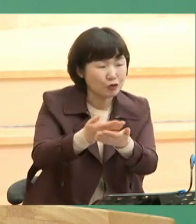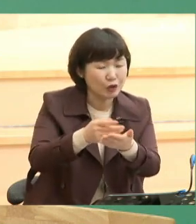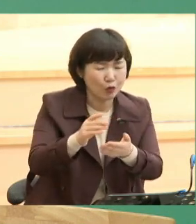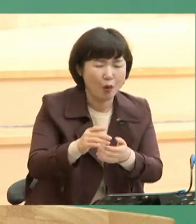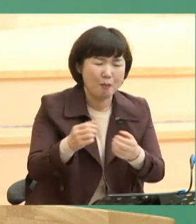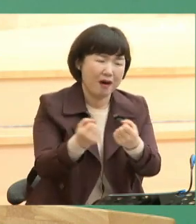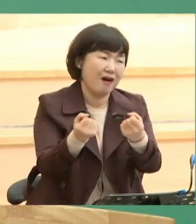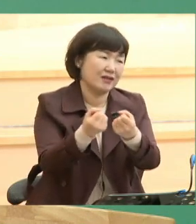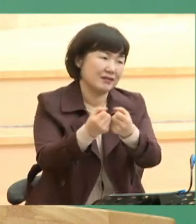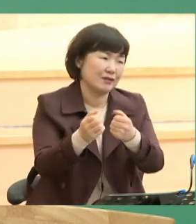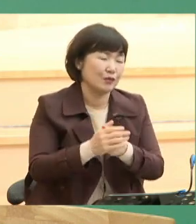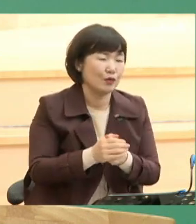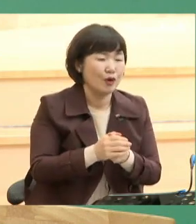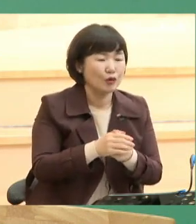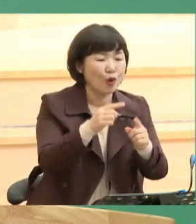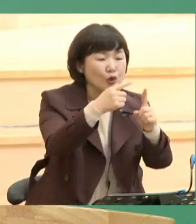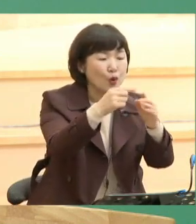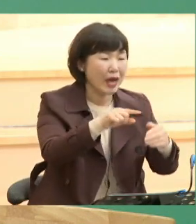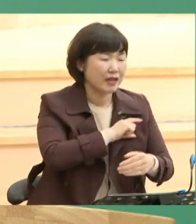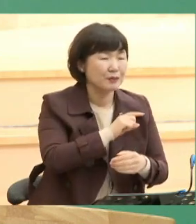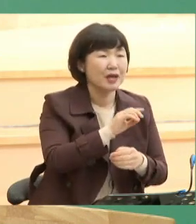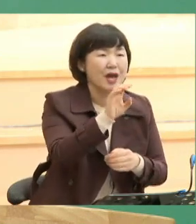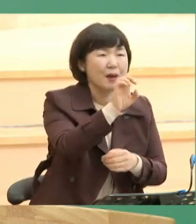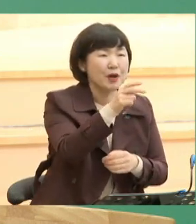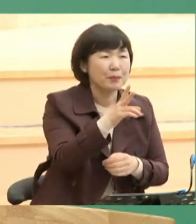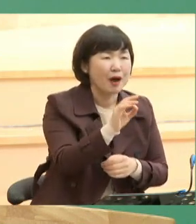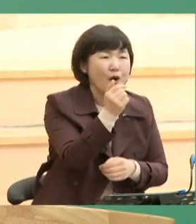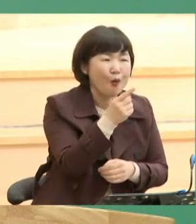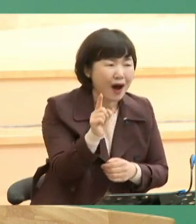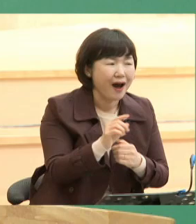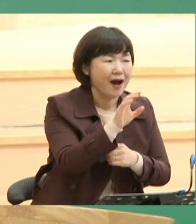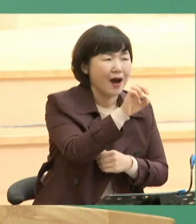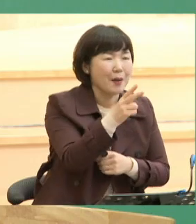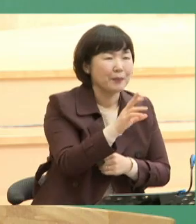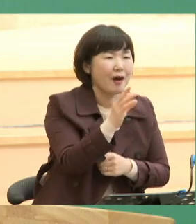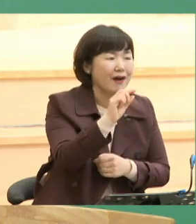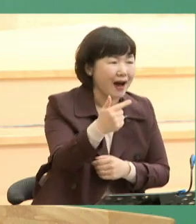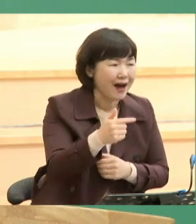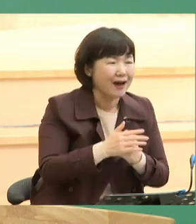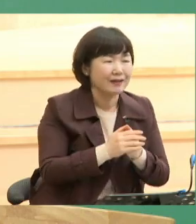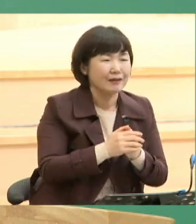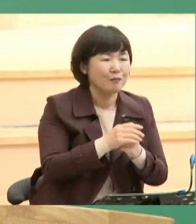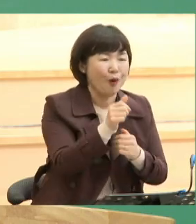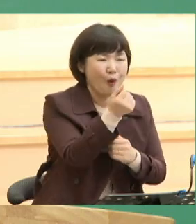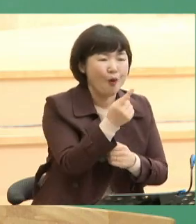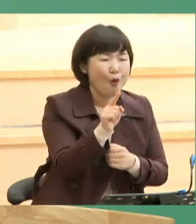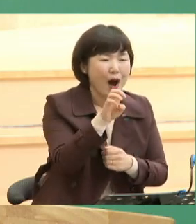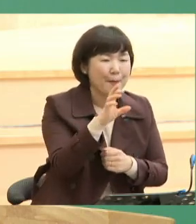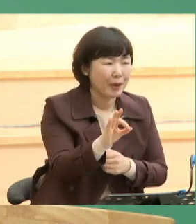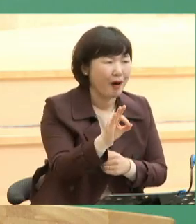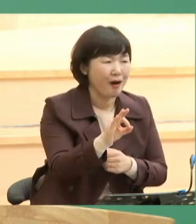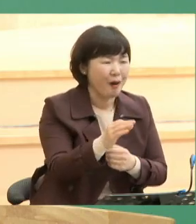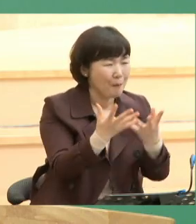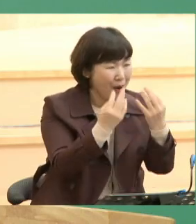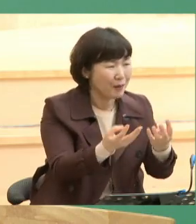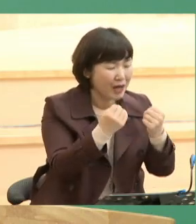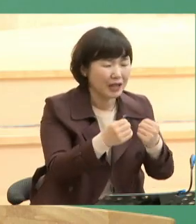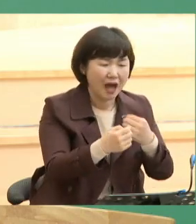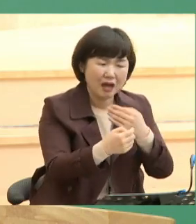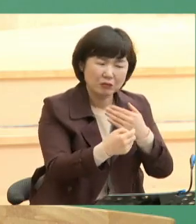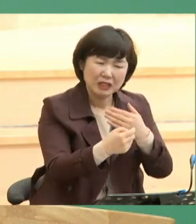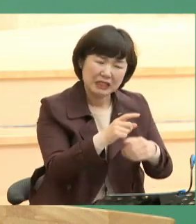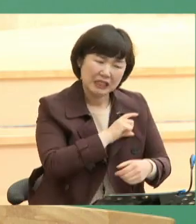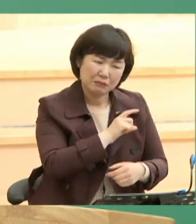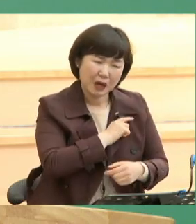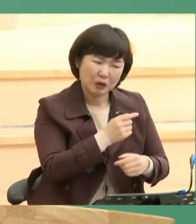이름들 뭐 평화교회 화평 게 평안교회 얼마나 많아요 그런데 이름과 달 뒤 교회 안에